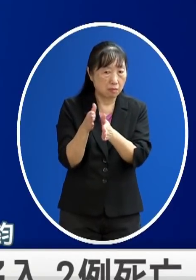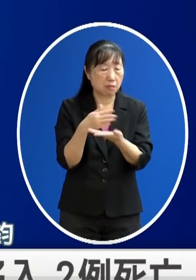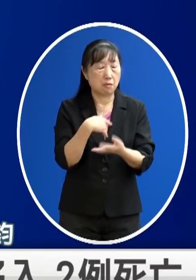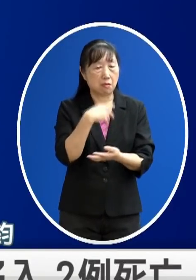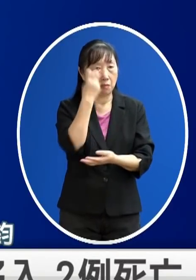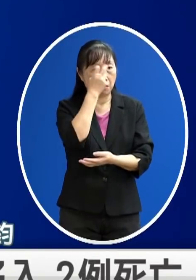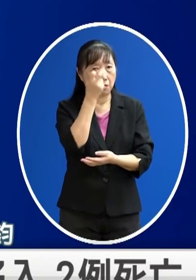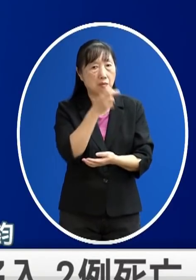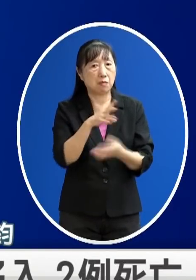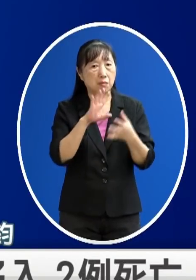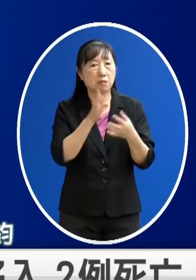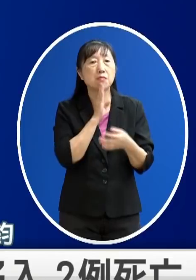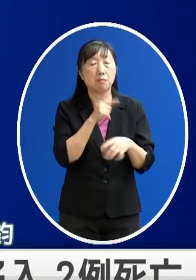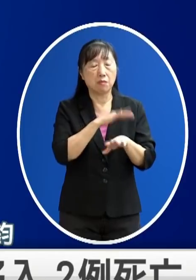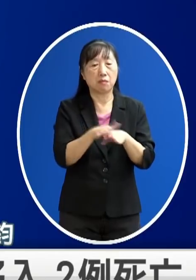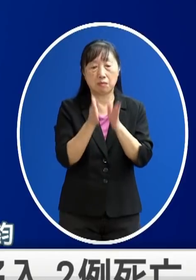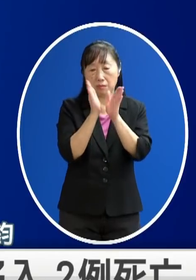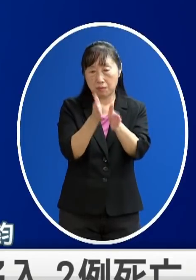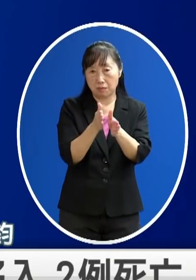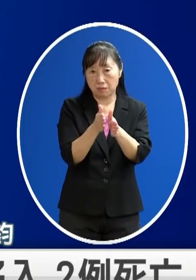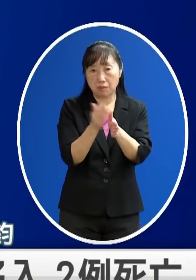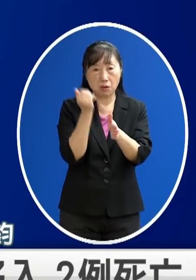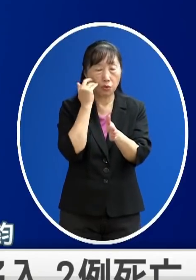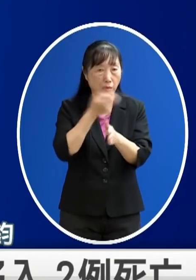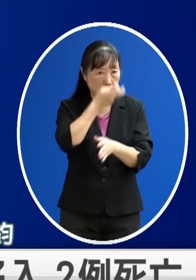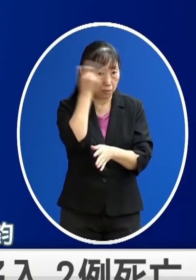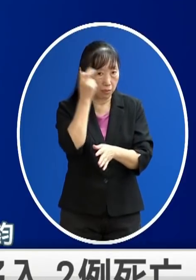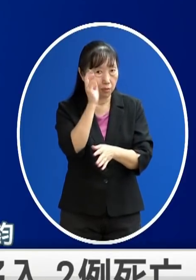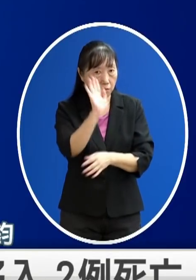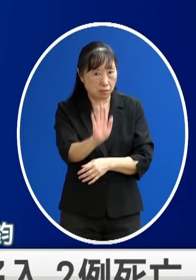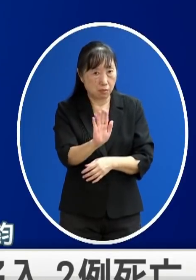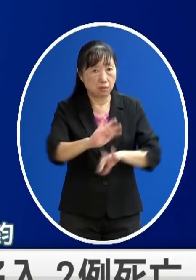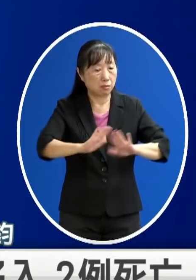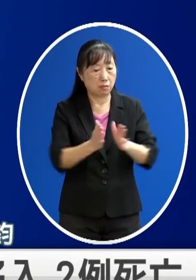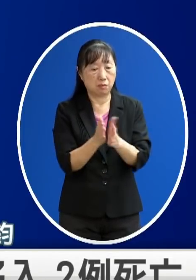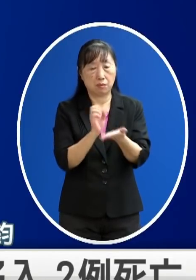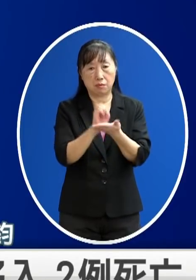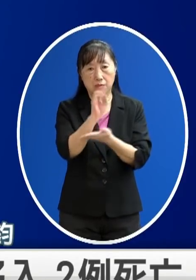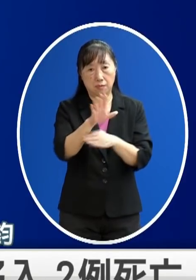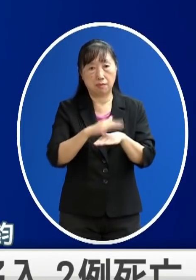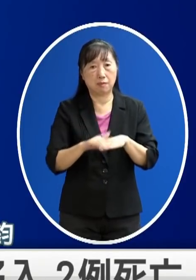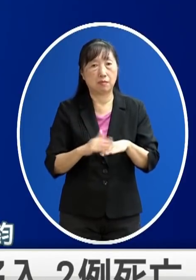去侦测这个境外移入的病例，那如果有发现会跟大家做及时的报